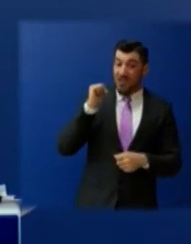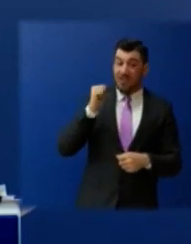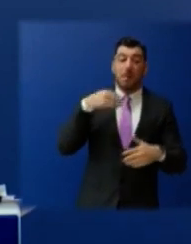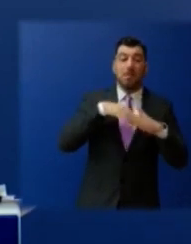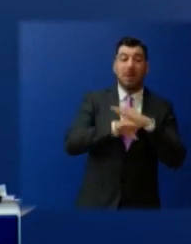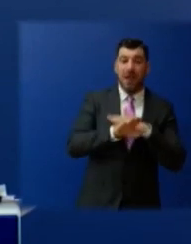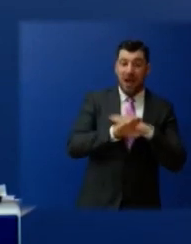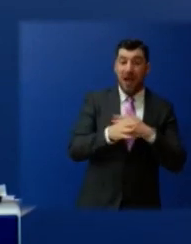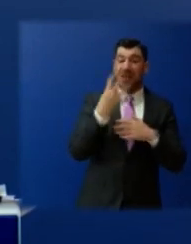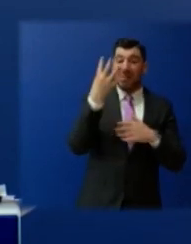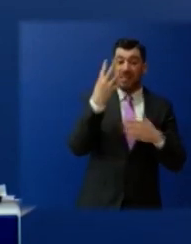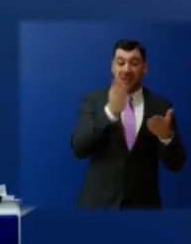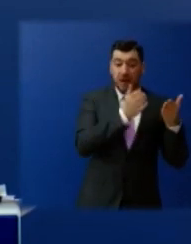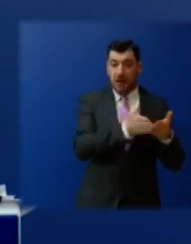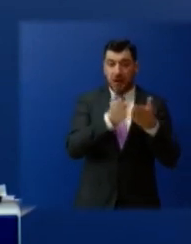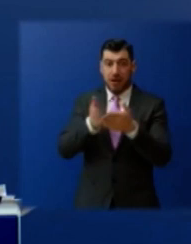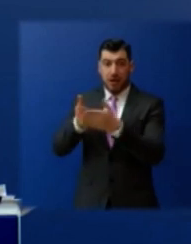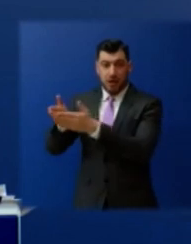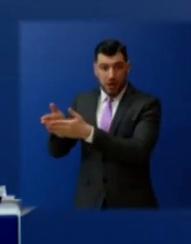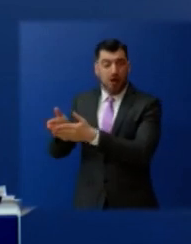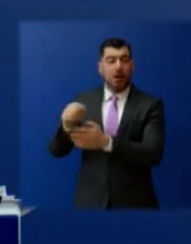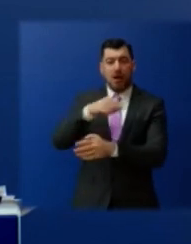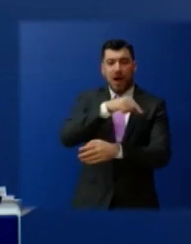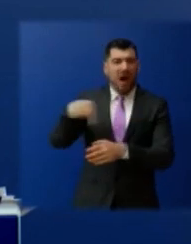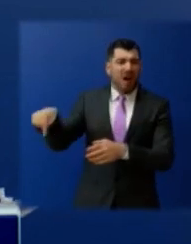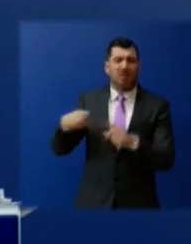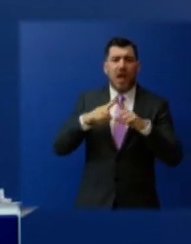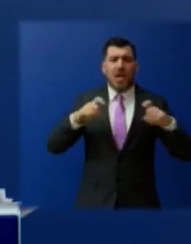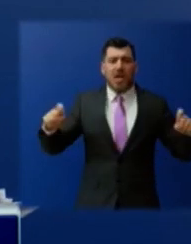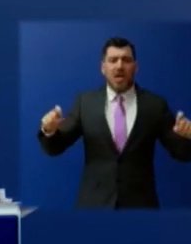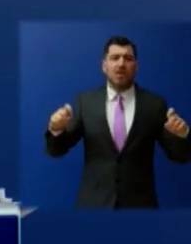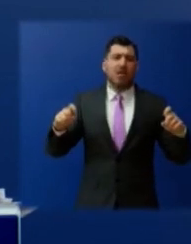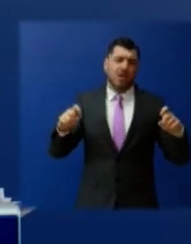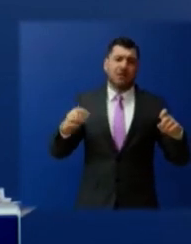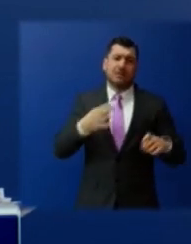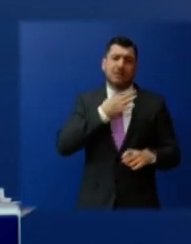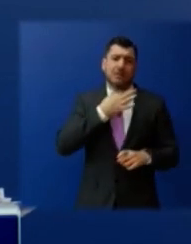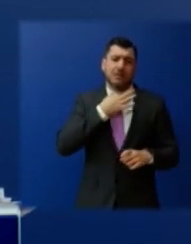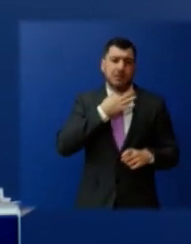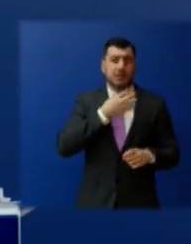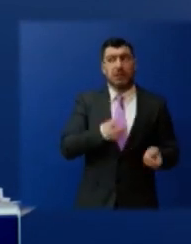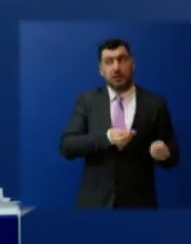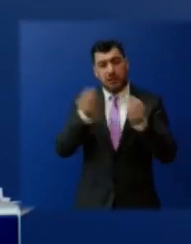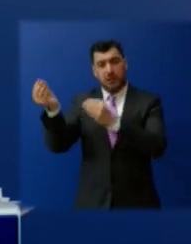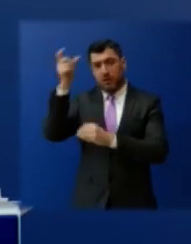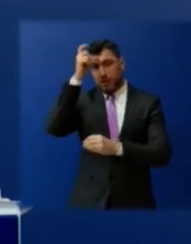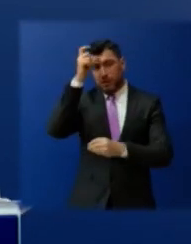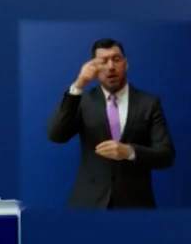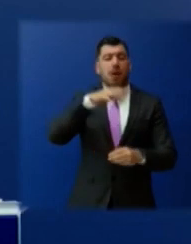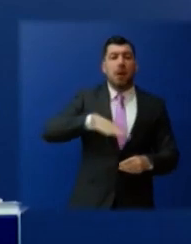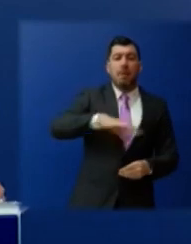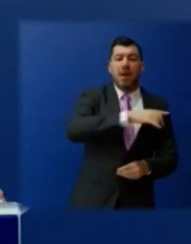4 φορτηγά με είδη πρώτης ανάγκης που μας υπέδειξαν οι τουρκικές αρχές, είδη πρώτης ανάγκης που συγκέντρωσαν οι περιφέρειες και η